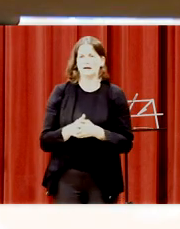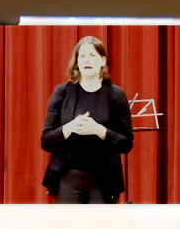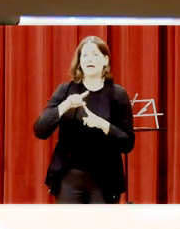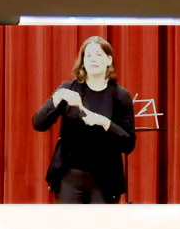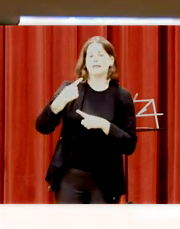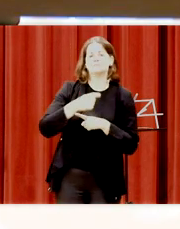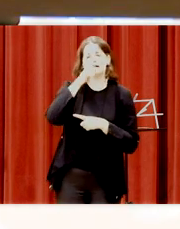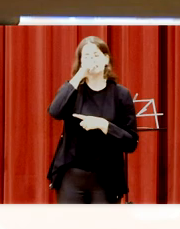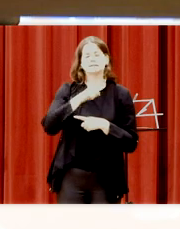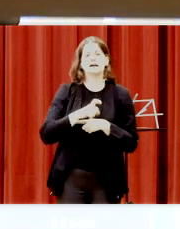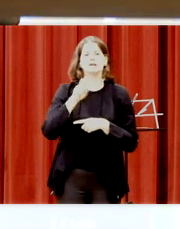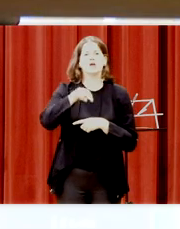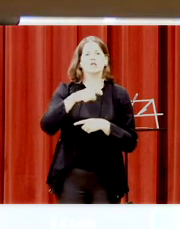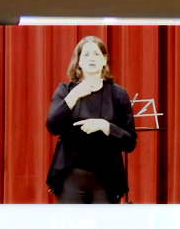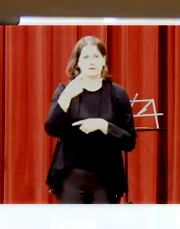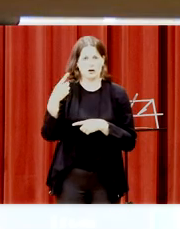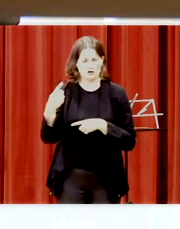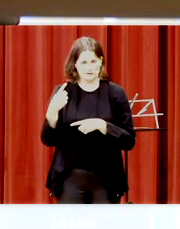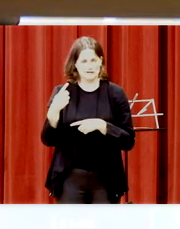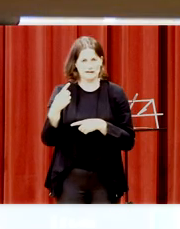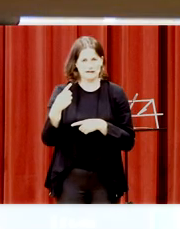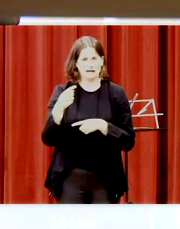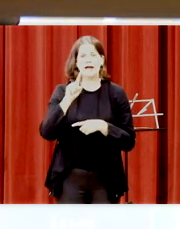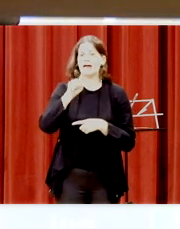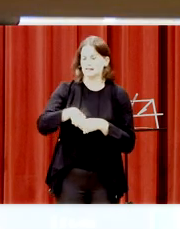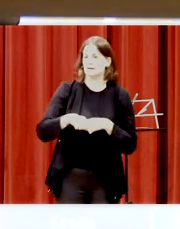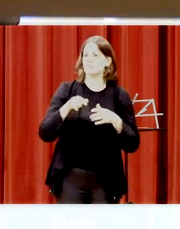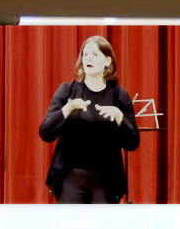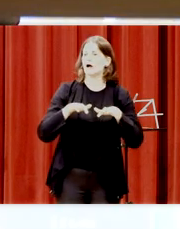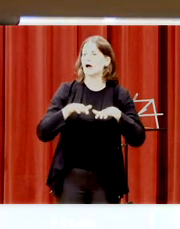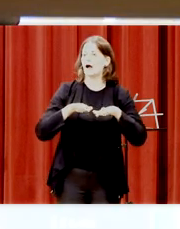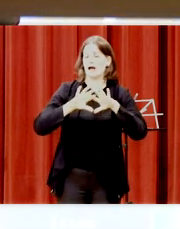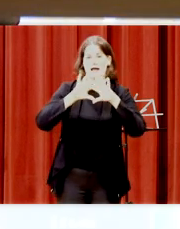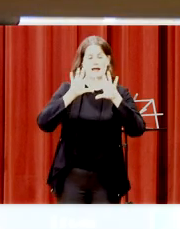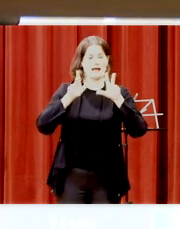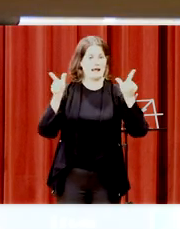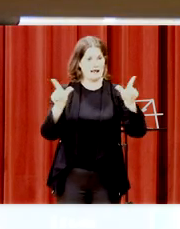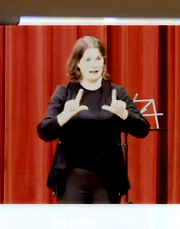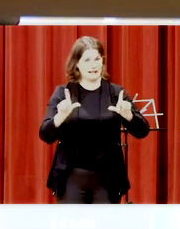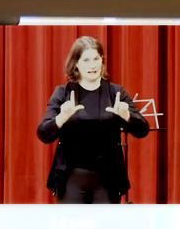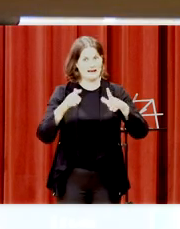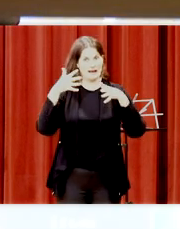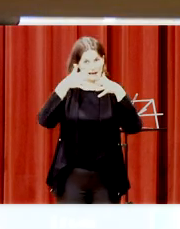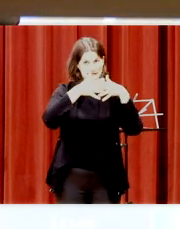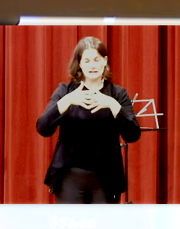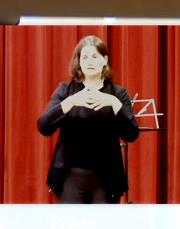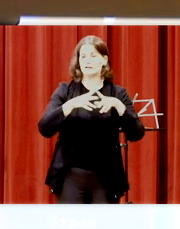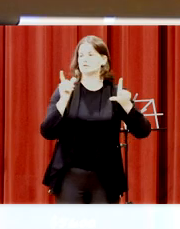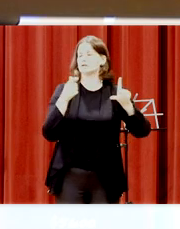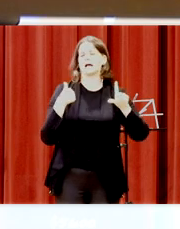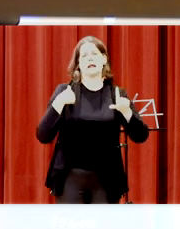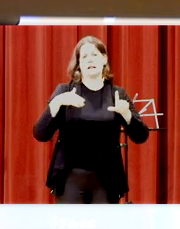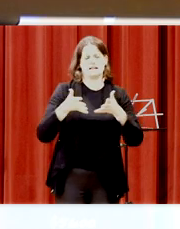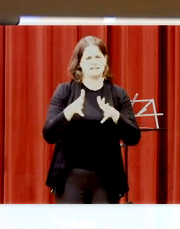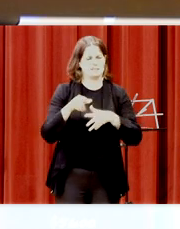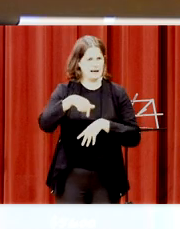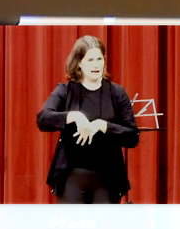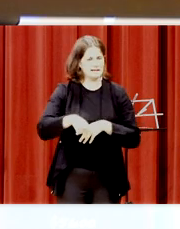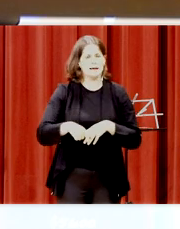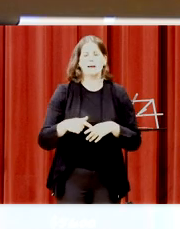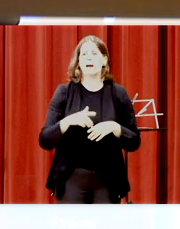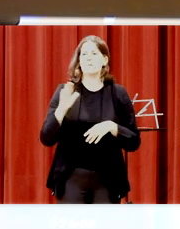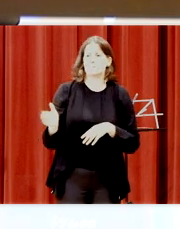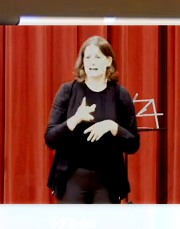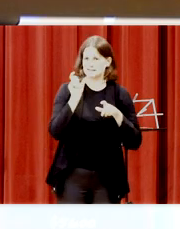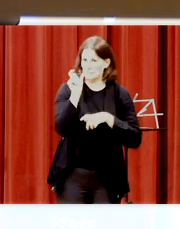semblant aquí al Passapalabra o similar, arriba una màquina d'IBM, el Watson, i guanya el concurs, 1 milió, a les dues persones més brillants